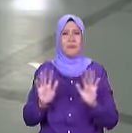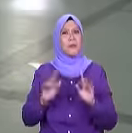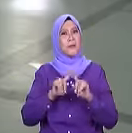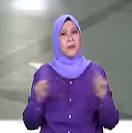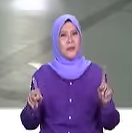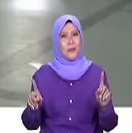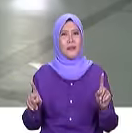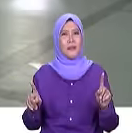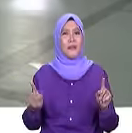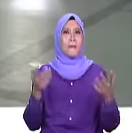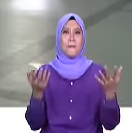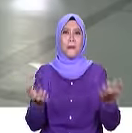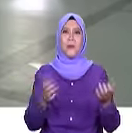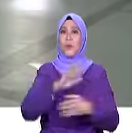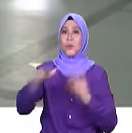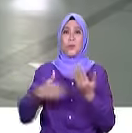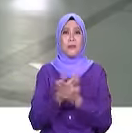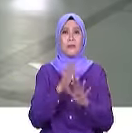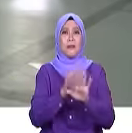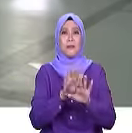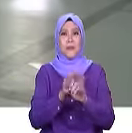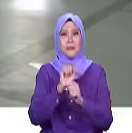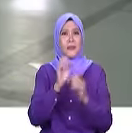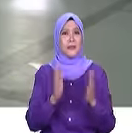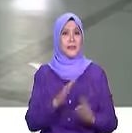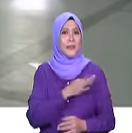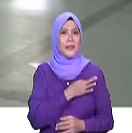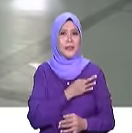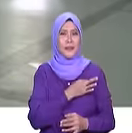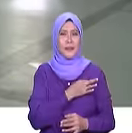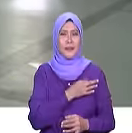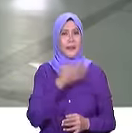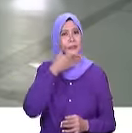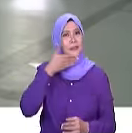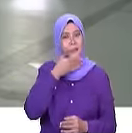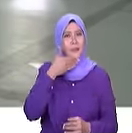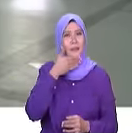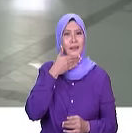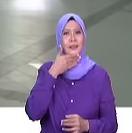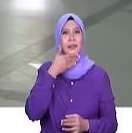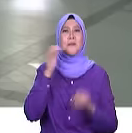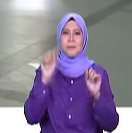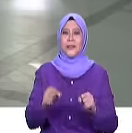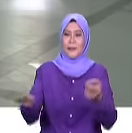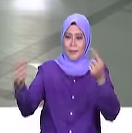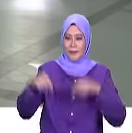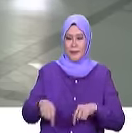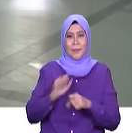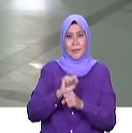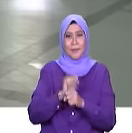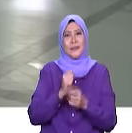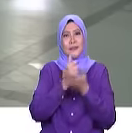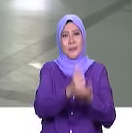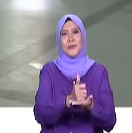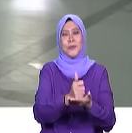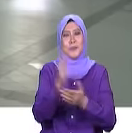kata kita nak semua ramaikan lagi petugas-petugas belia dari kalangan-kalangan belia yang berada dekat rumah tu. Mari bertugas sama-sama, sama-sama kita membantu